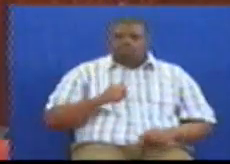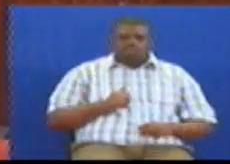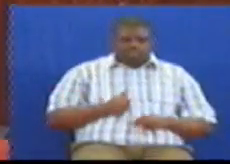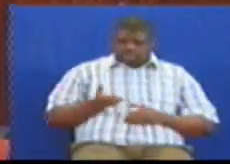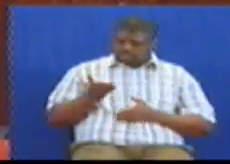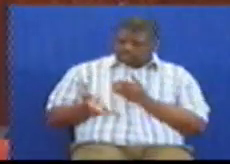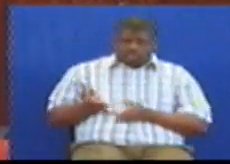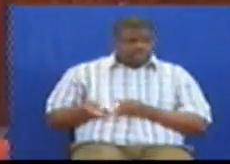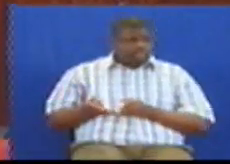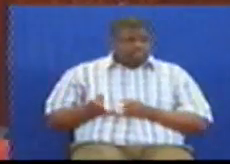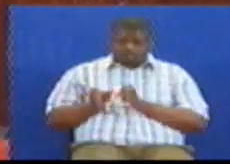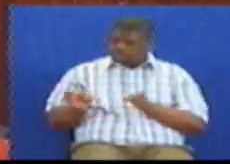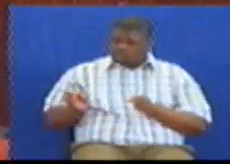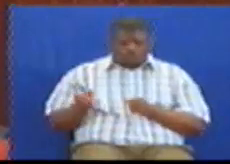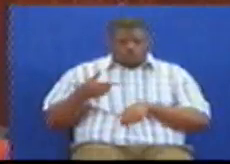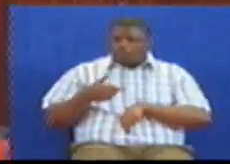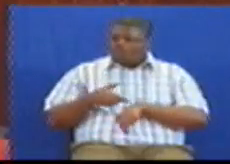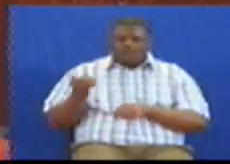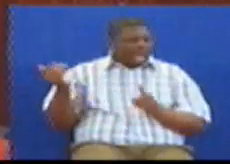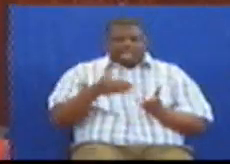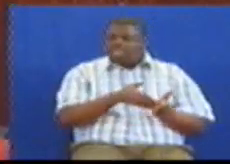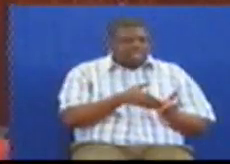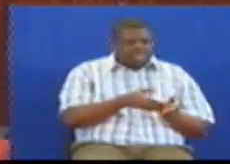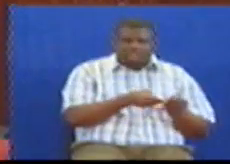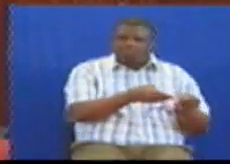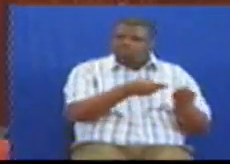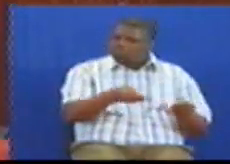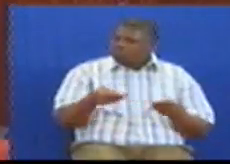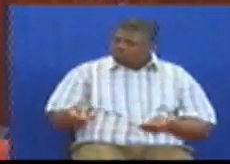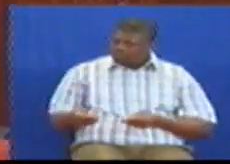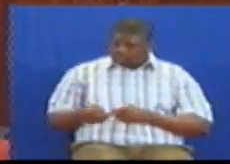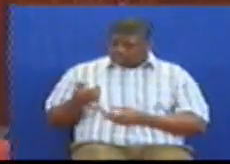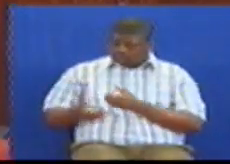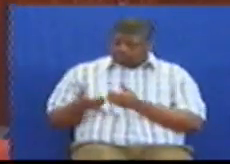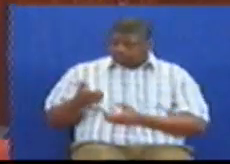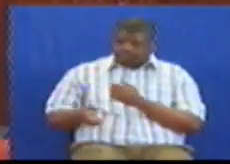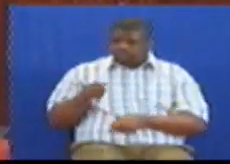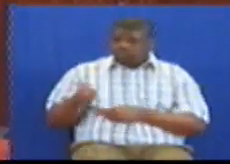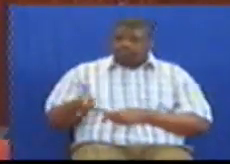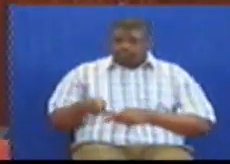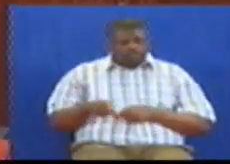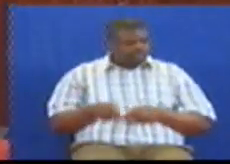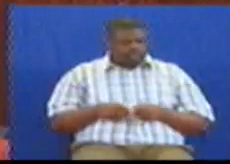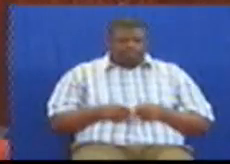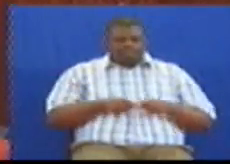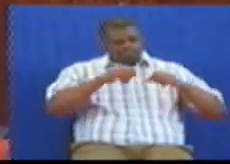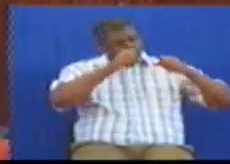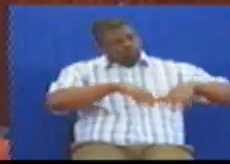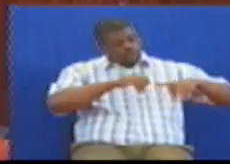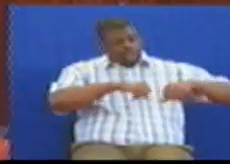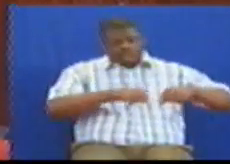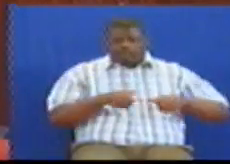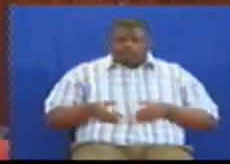kwa wakati, na unakuta katika changamoto hizi za barabara za mvua kubwa, barabara nyingi zimeweza kubomoka